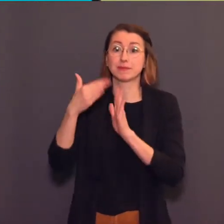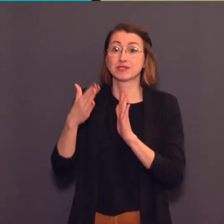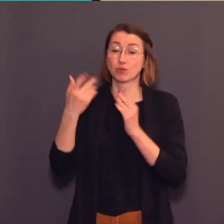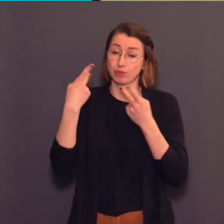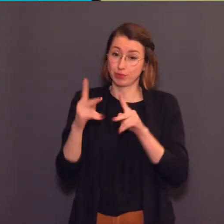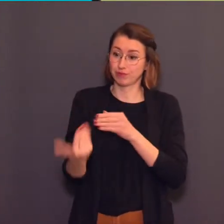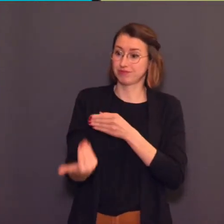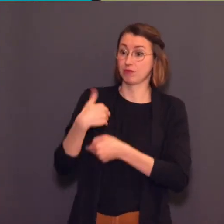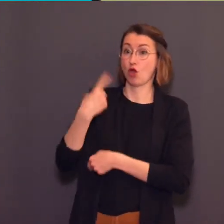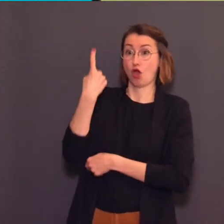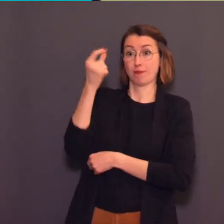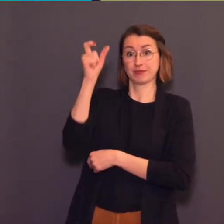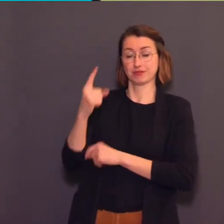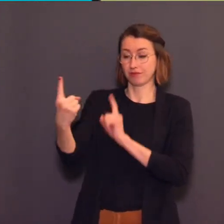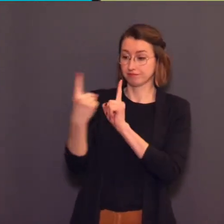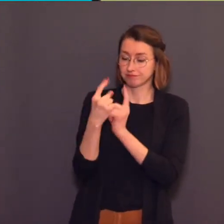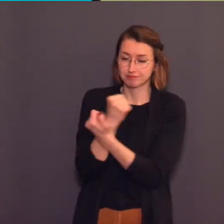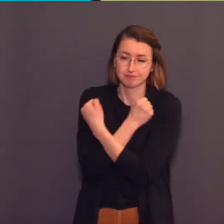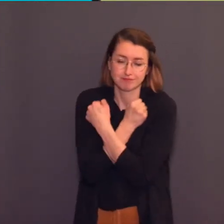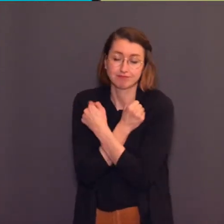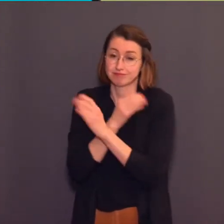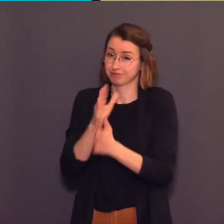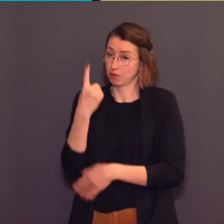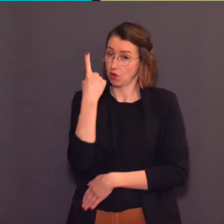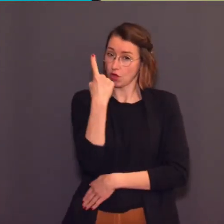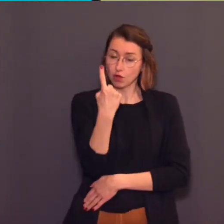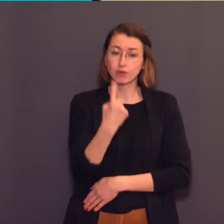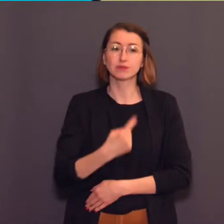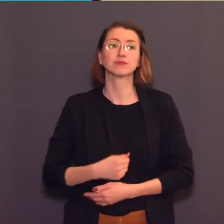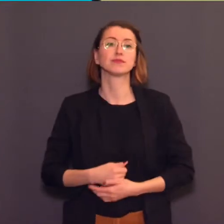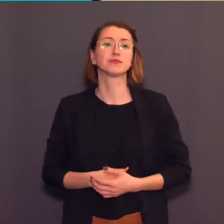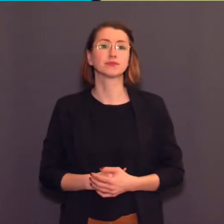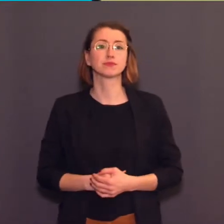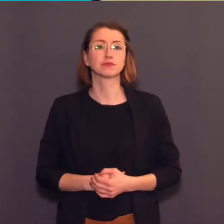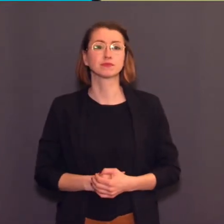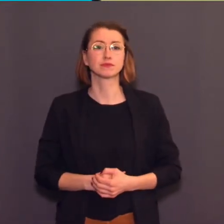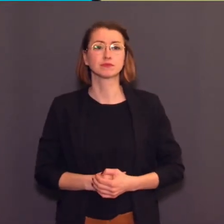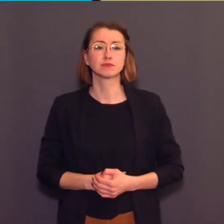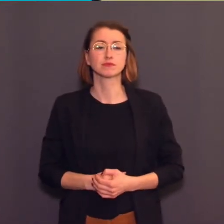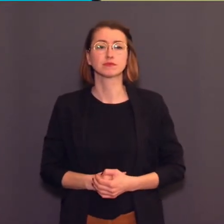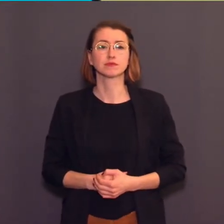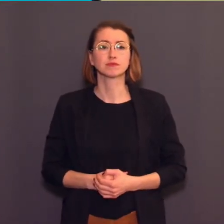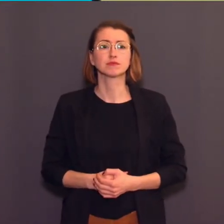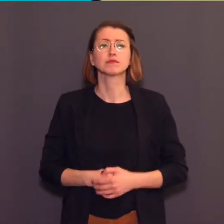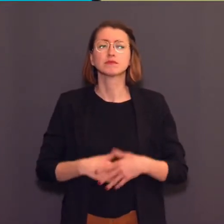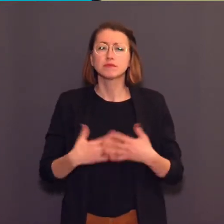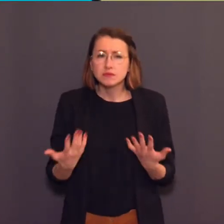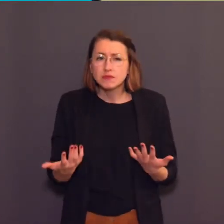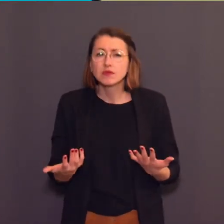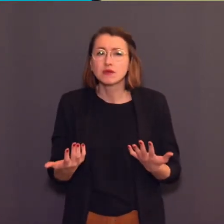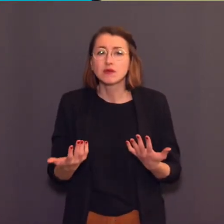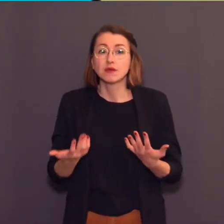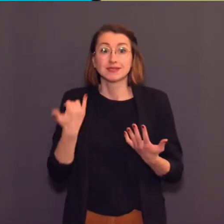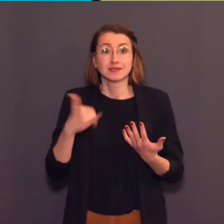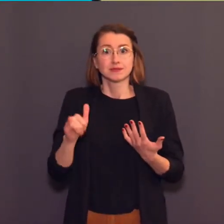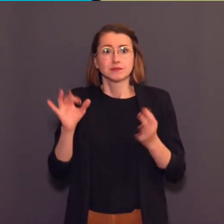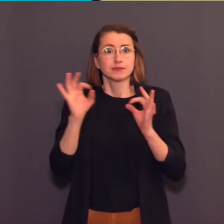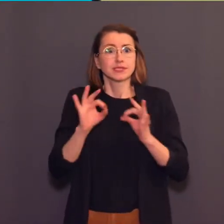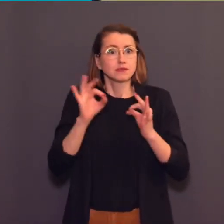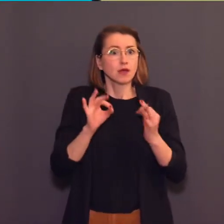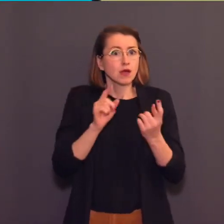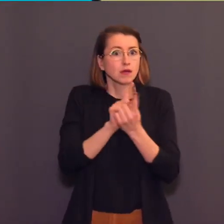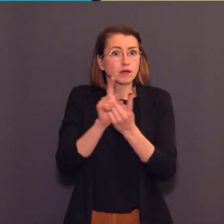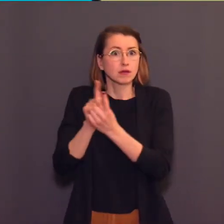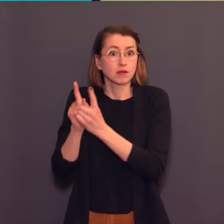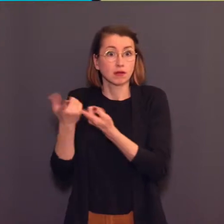proche, extérieure au foyer. Par définition, si vous ne rencontrez pas quelqu'un, vous ne risquez pas de l'infecter.